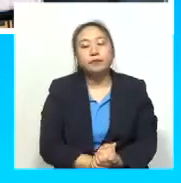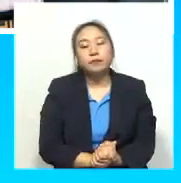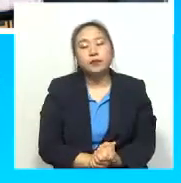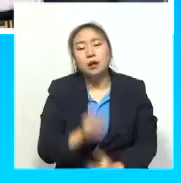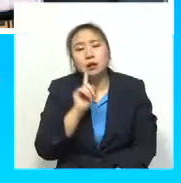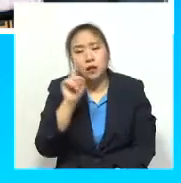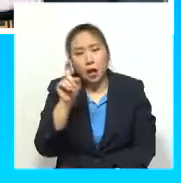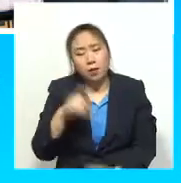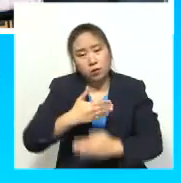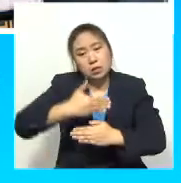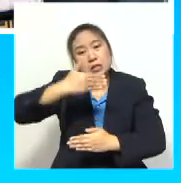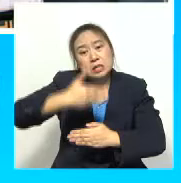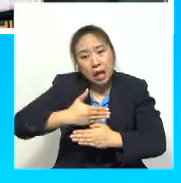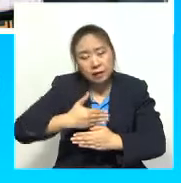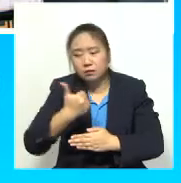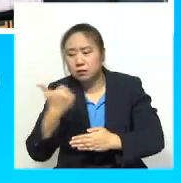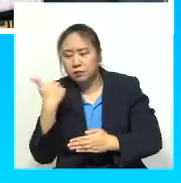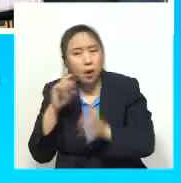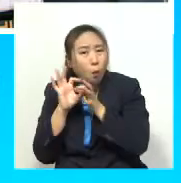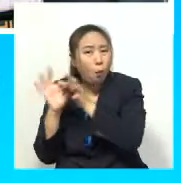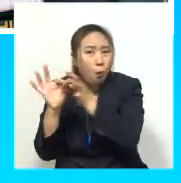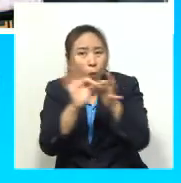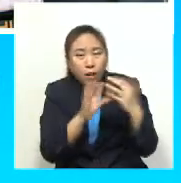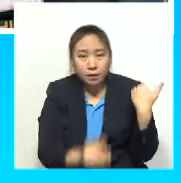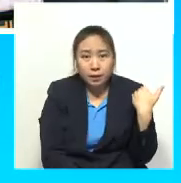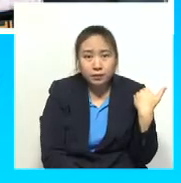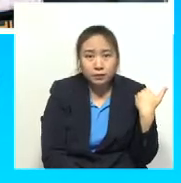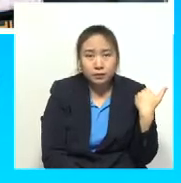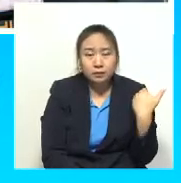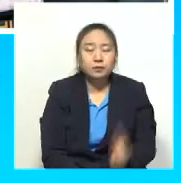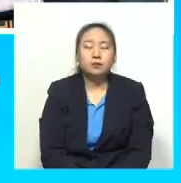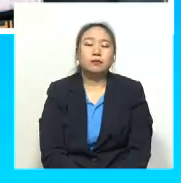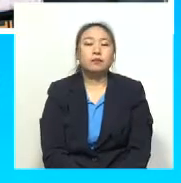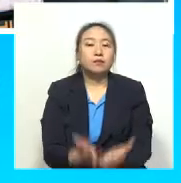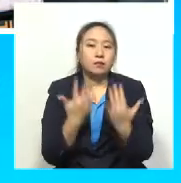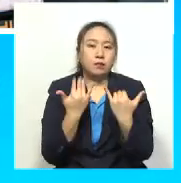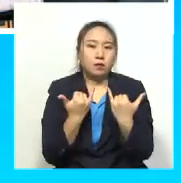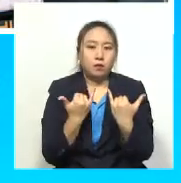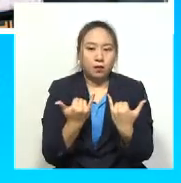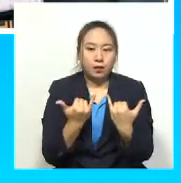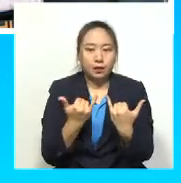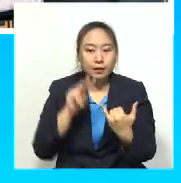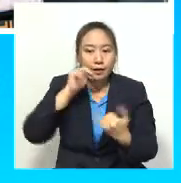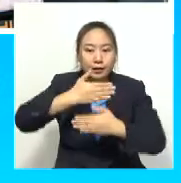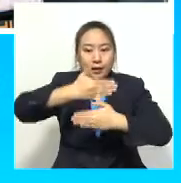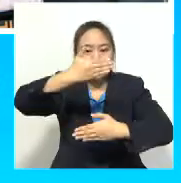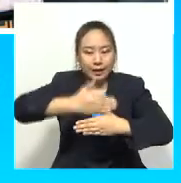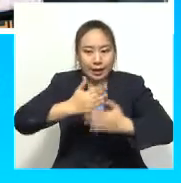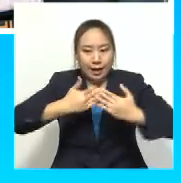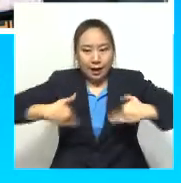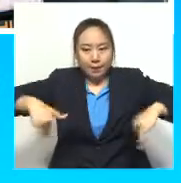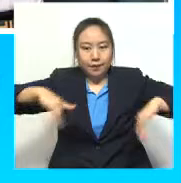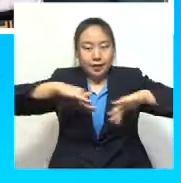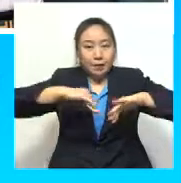ขื่อนอื่นๆอ่างเก็บน้ำอื่นๆมีที่ไหนน่าห่วงไหมคะ ตอนนี้นะครับในอ่างเก็บน้ำนะครับเขื่อนนะ